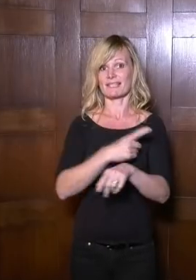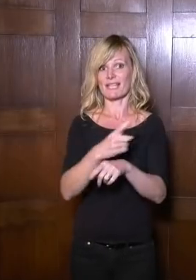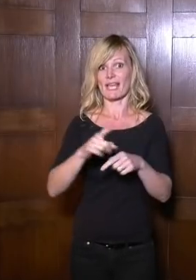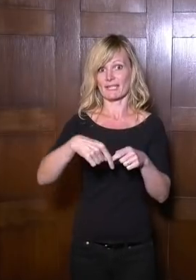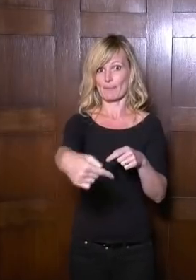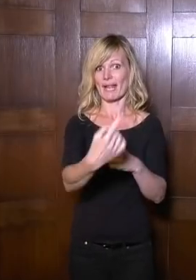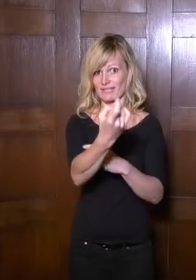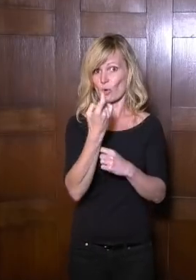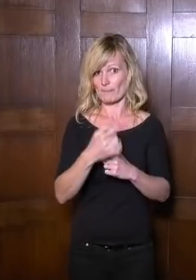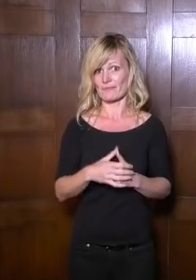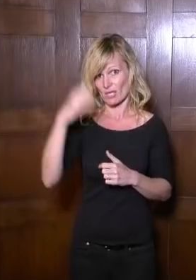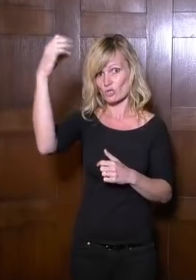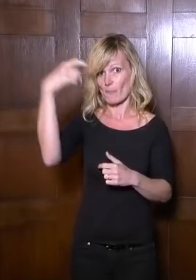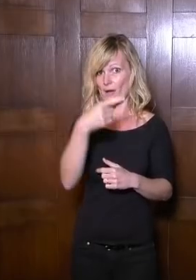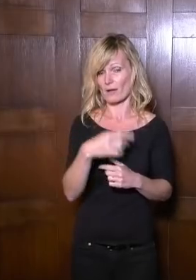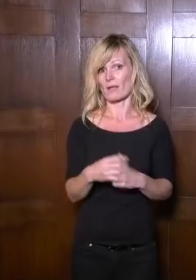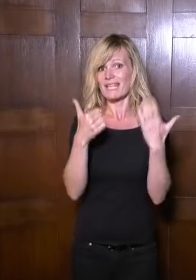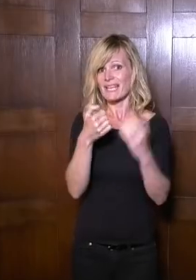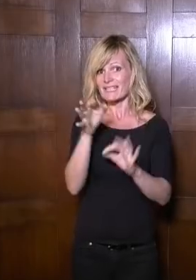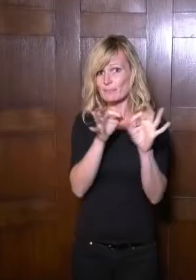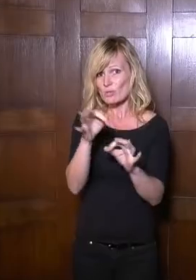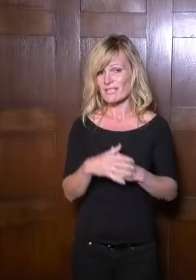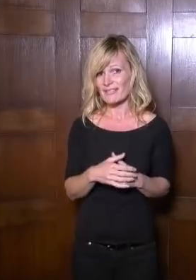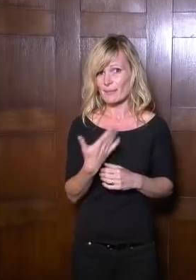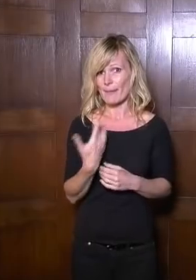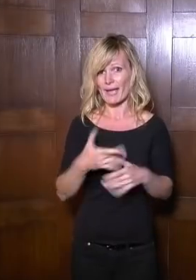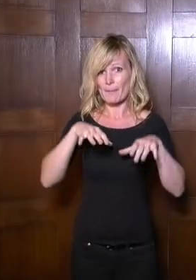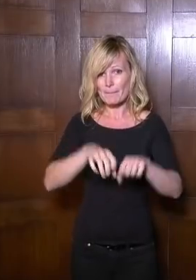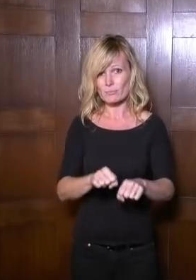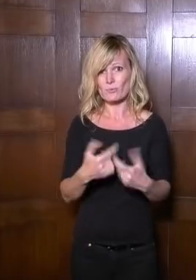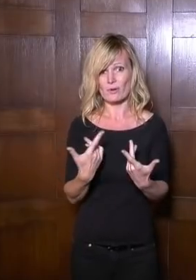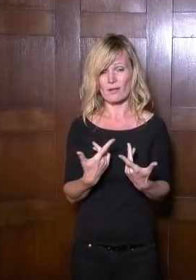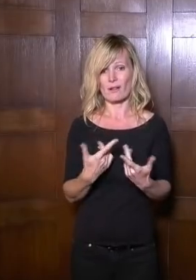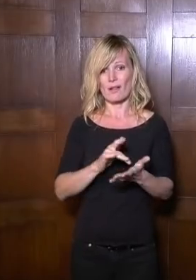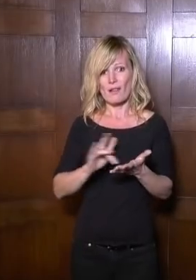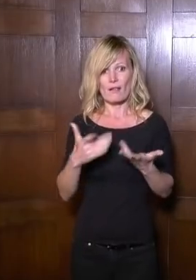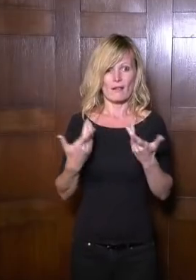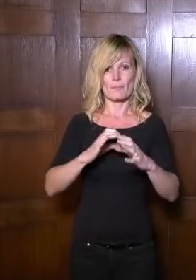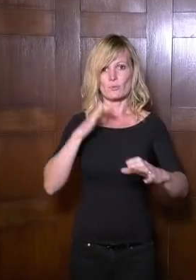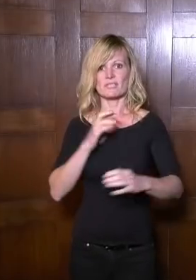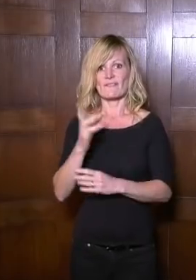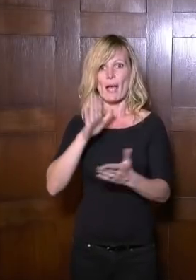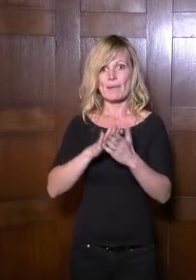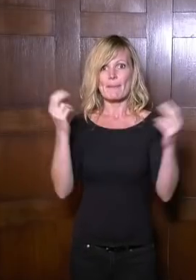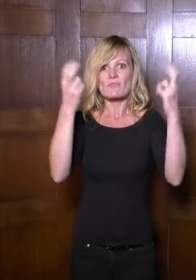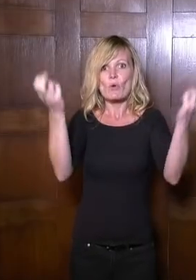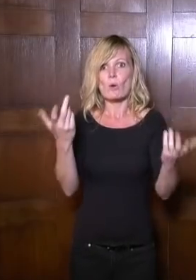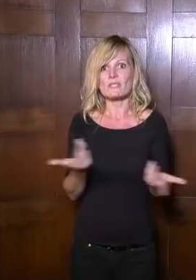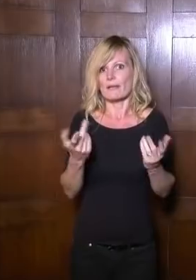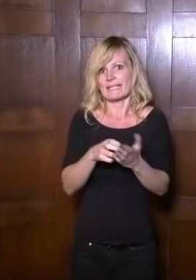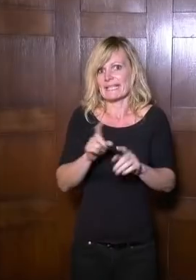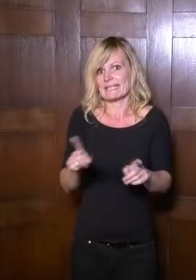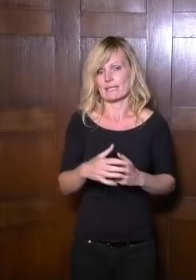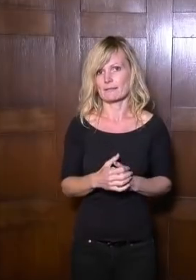da, wen soll ich jetzt bei 60% bei meiner ausgebuchten Busreise zu Hause lassen? Da stellt sich die Frage. Es geht eigentlich nicht. Und auch